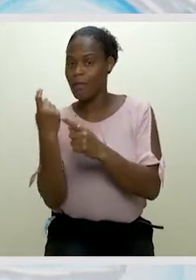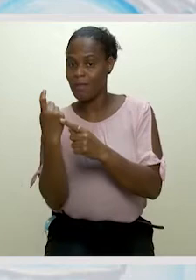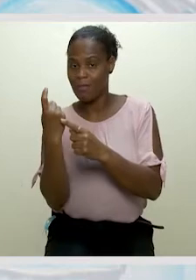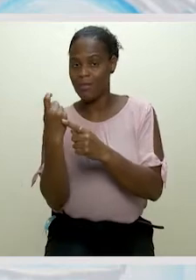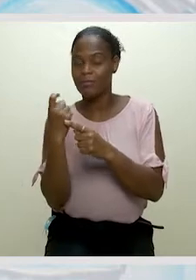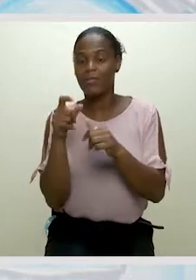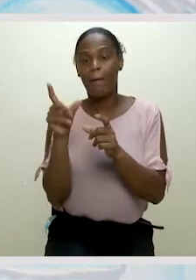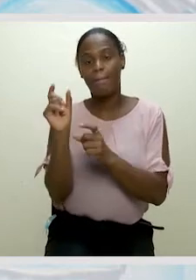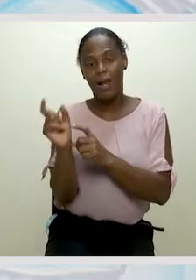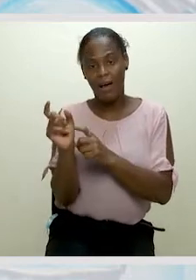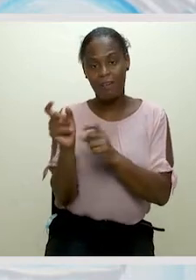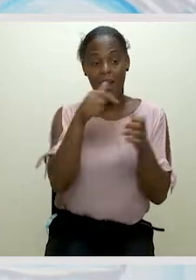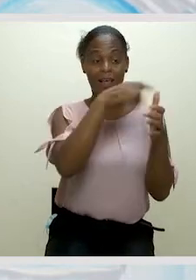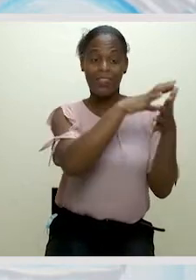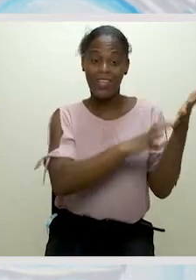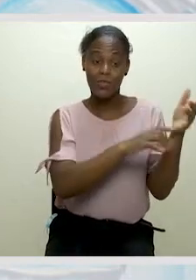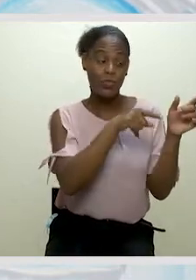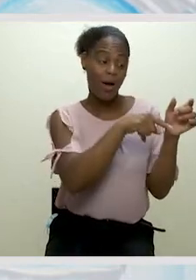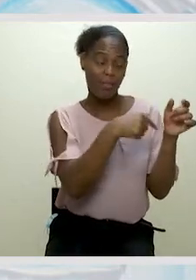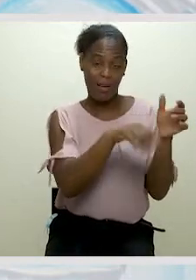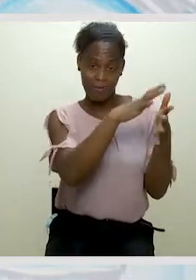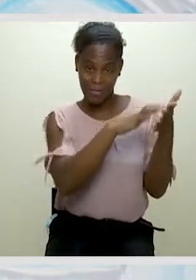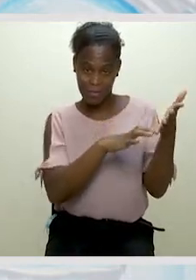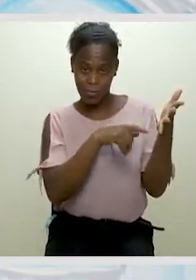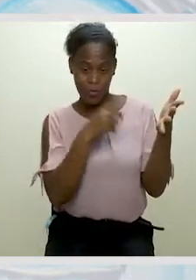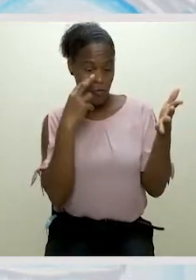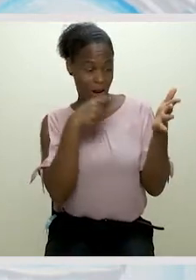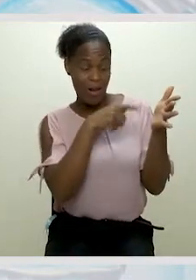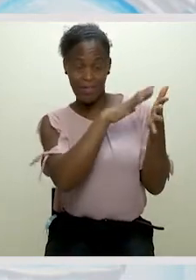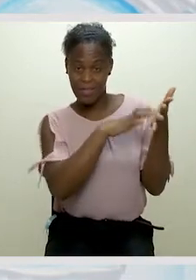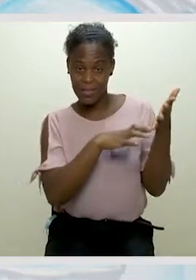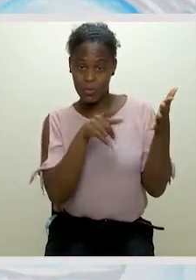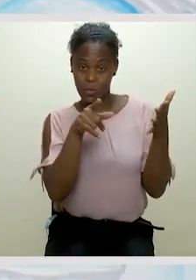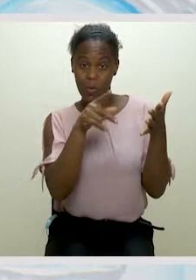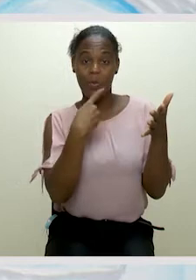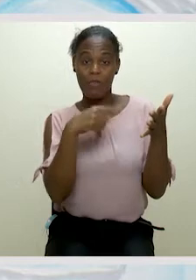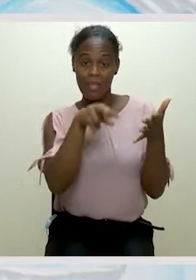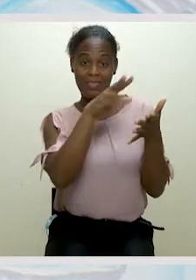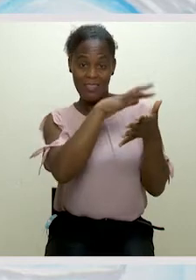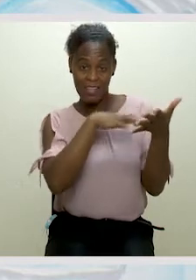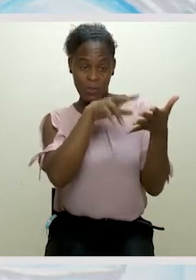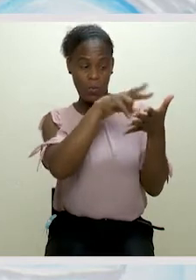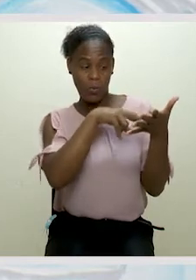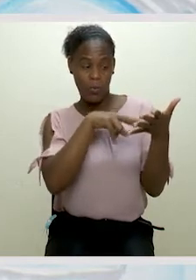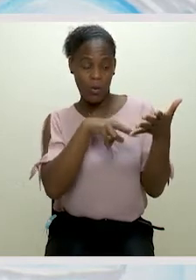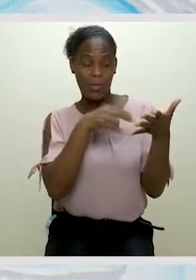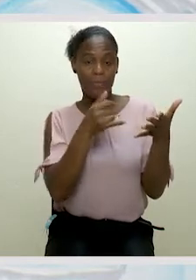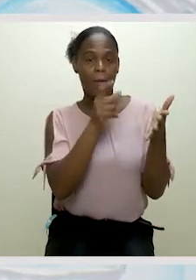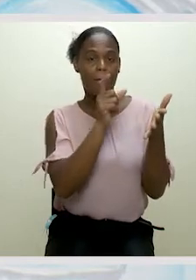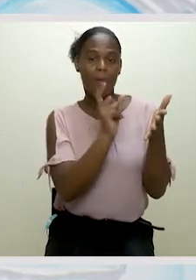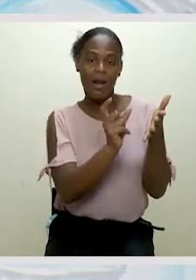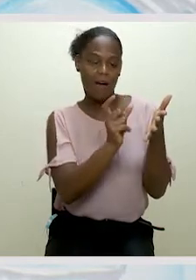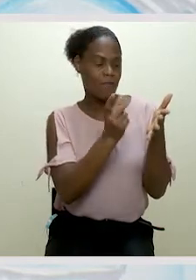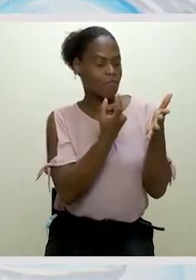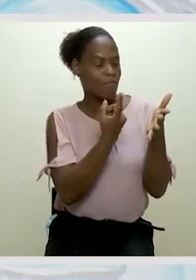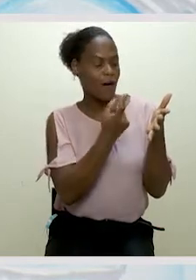palavrinhas estão no texto. Alors, vous allez lire le texte et compléter les phrases